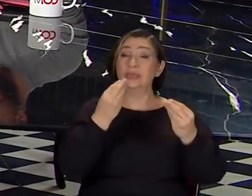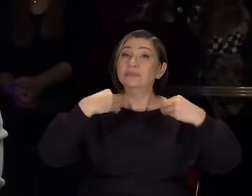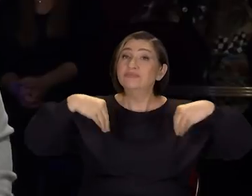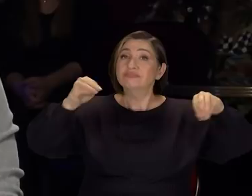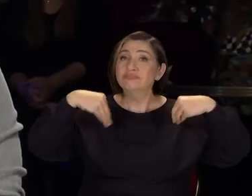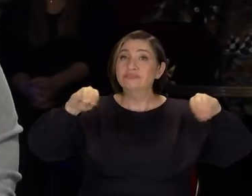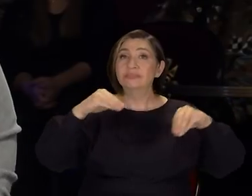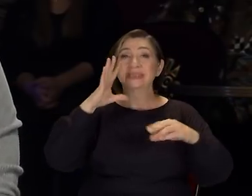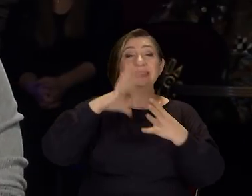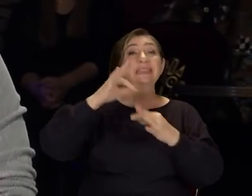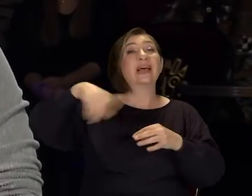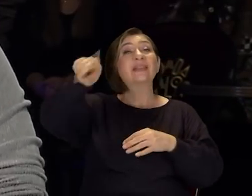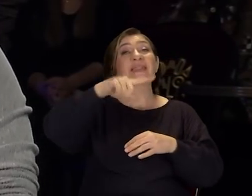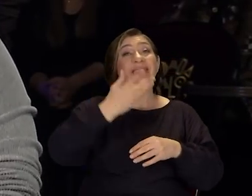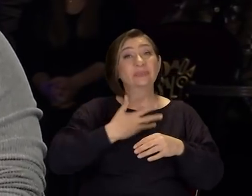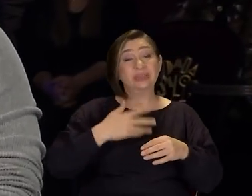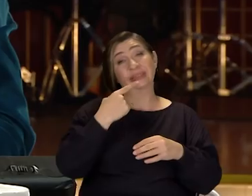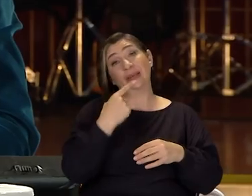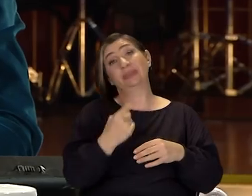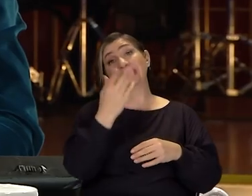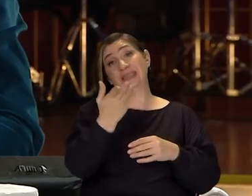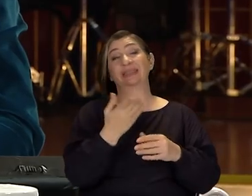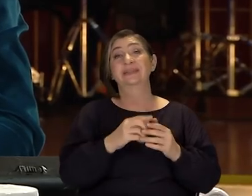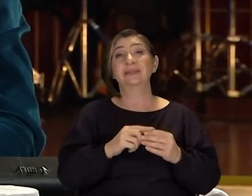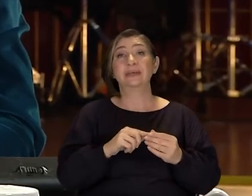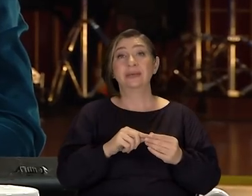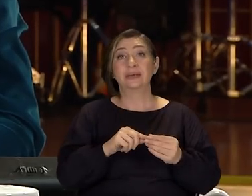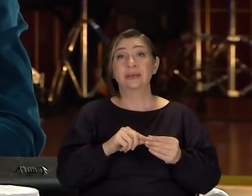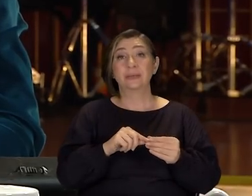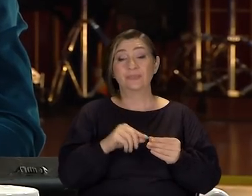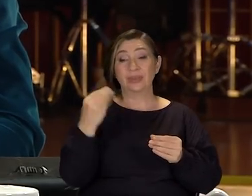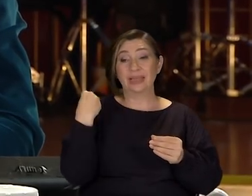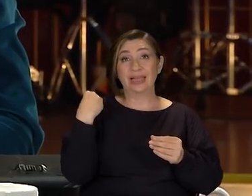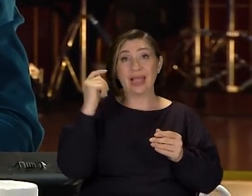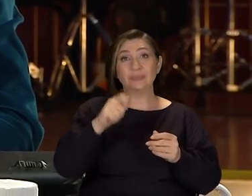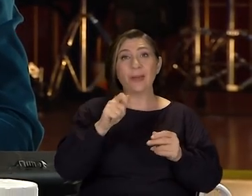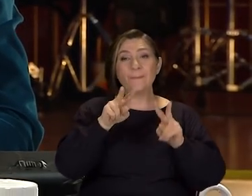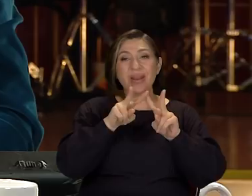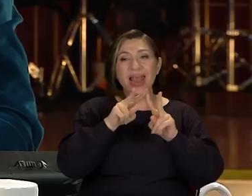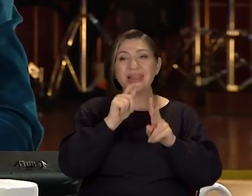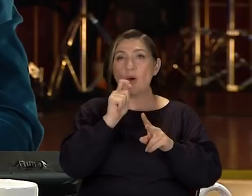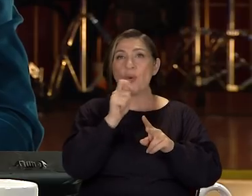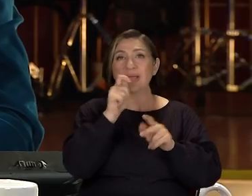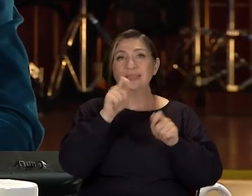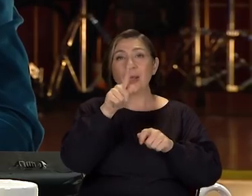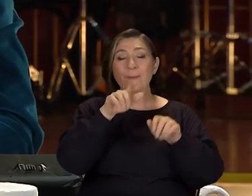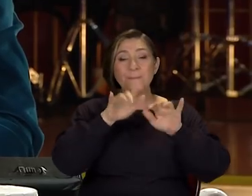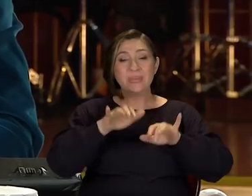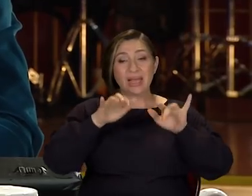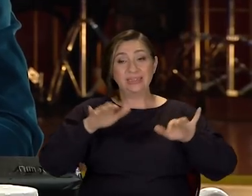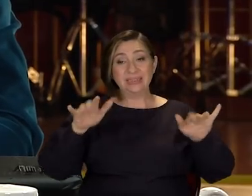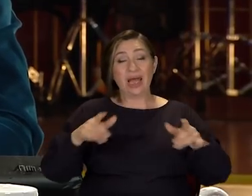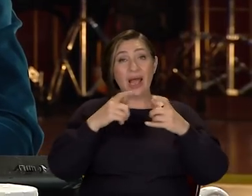demek yani. Ki sevdiği ama insanlar. Ama bak bunu yani. Demişsin. Demişsin ki şimdi yeni yapmışsın Milliyet Gazetesi'yle röportaj. Piyanist